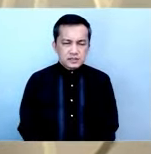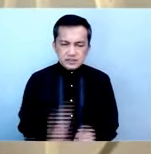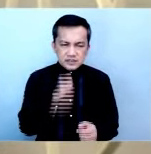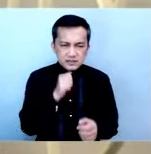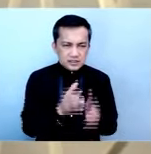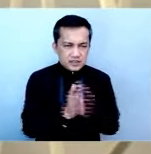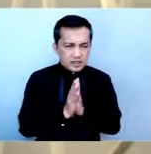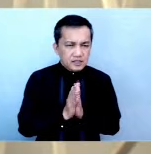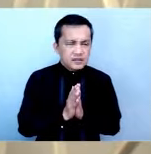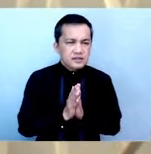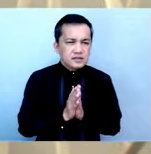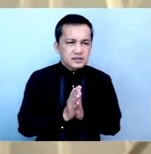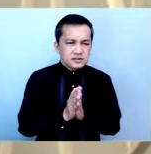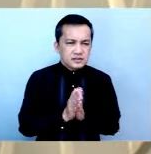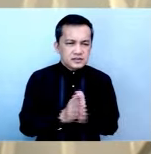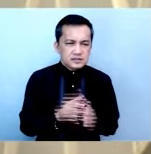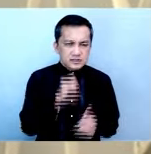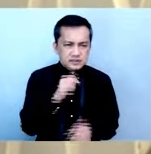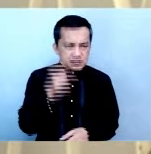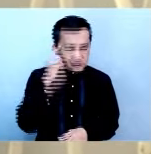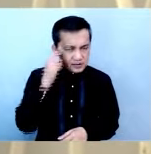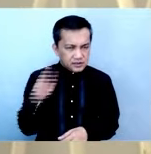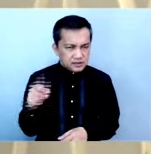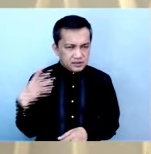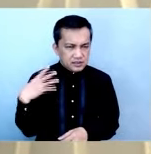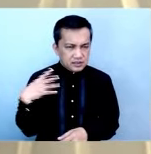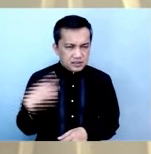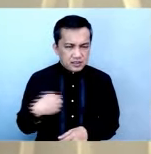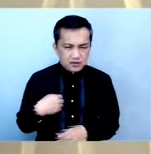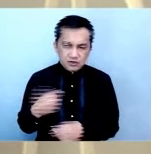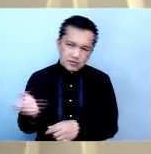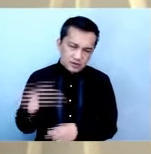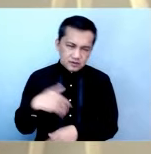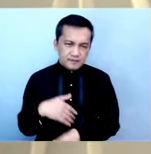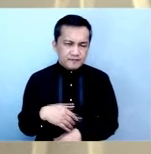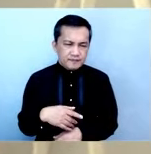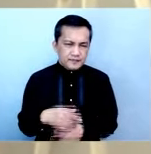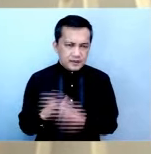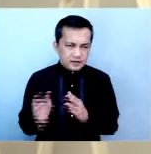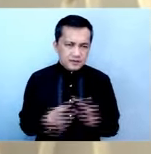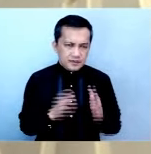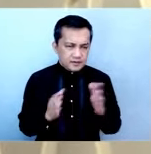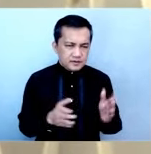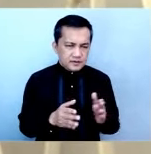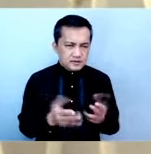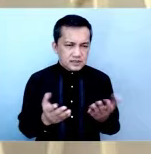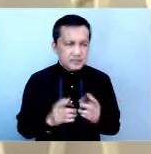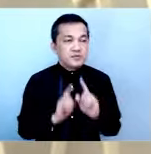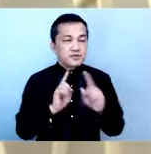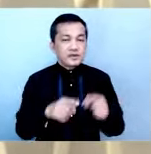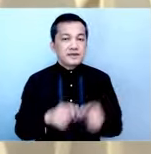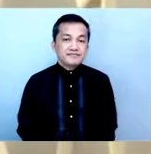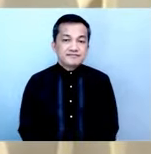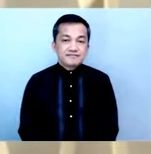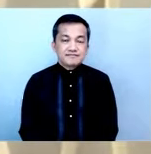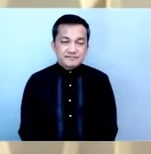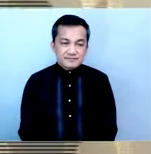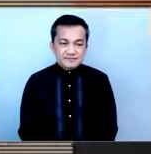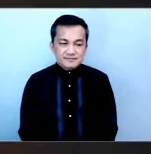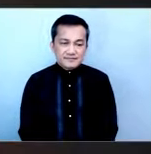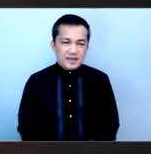na siya nag-iisip talagang, antay niya na lang na ako yung mag-aaya, ako yung magpaplano kung saan kami pupunta, and ako yung